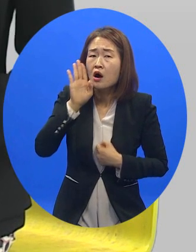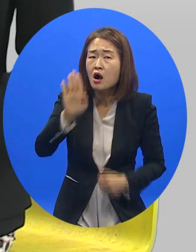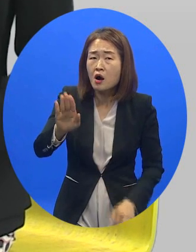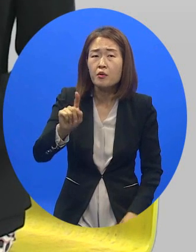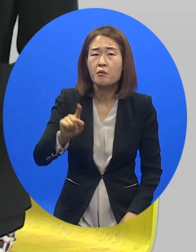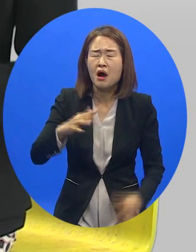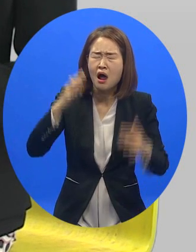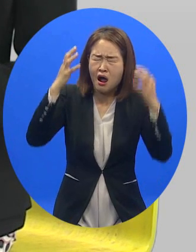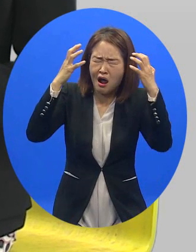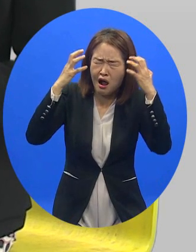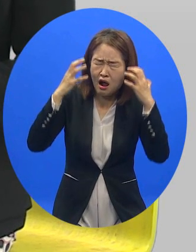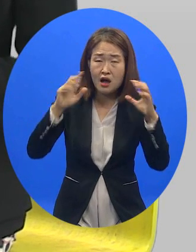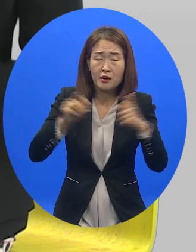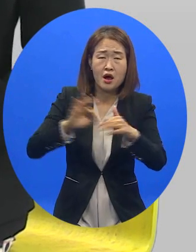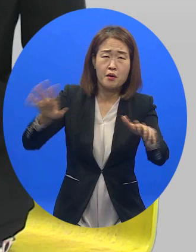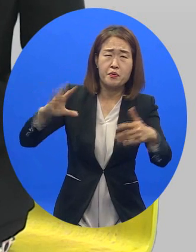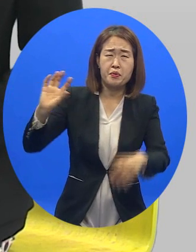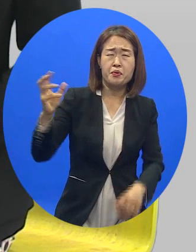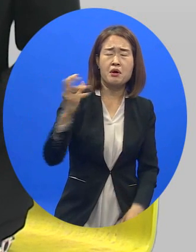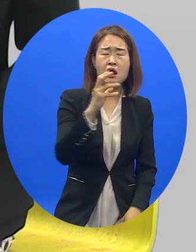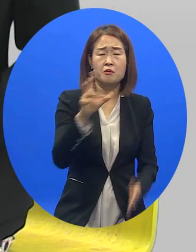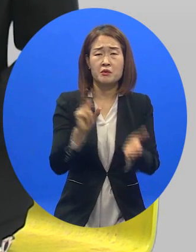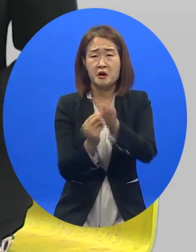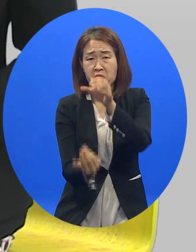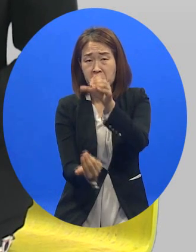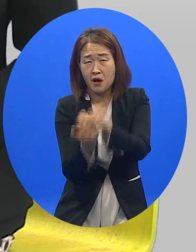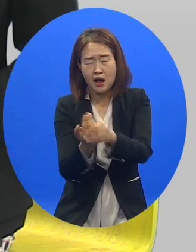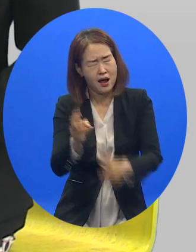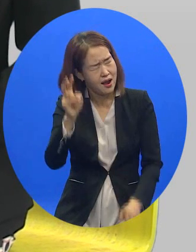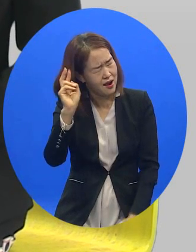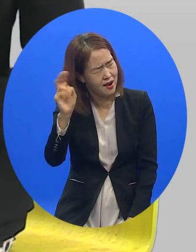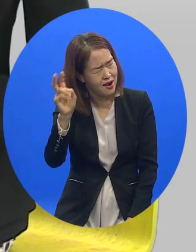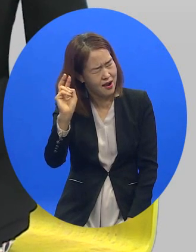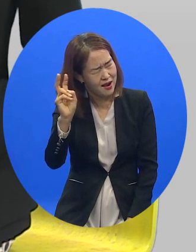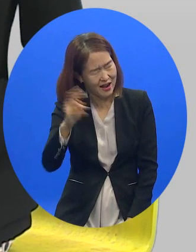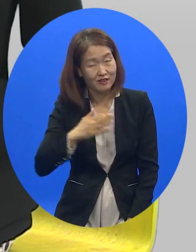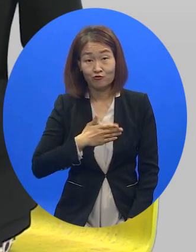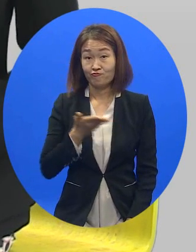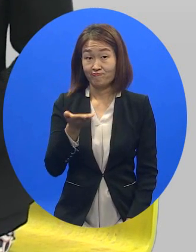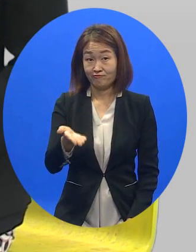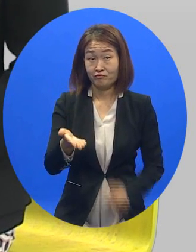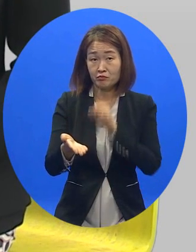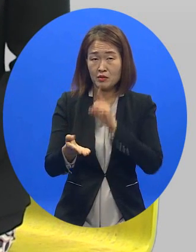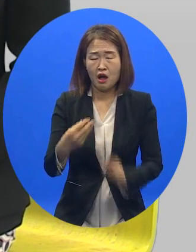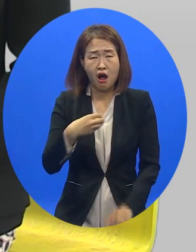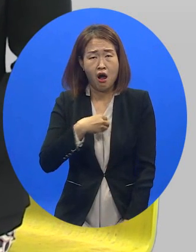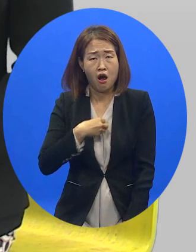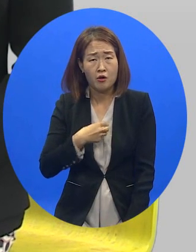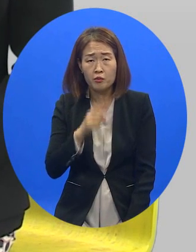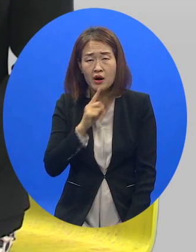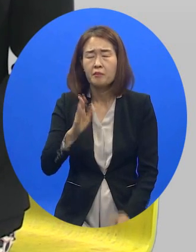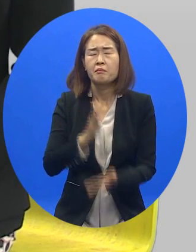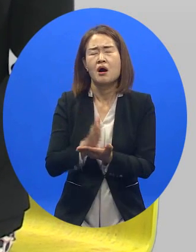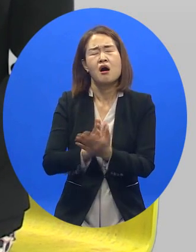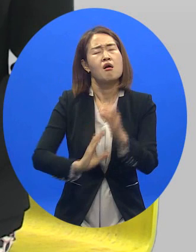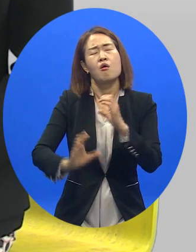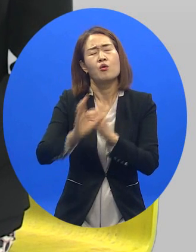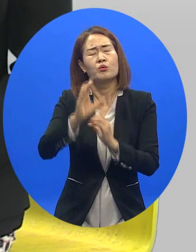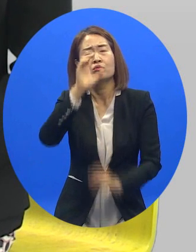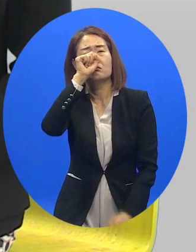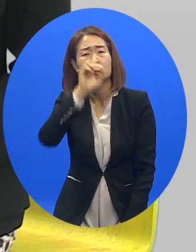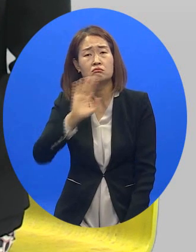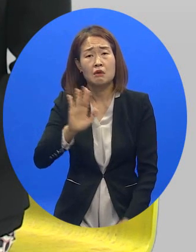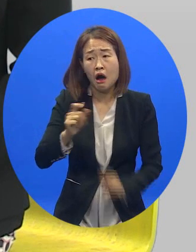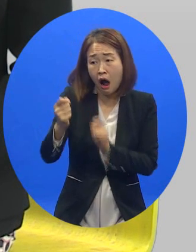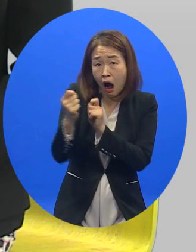앞으로 폭염이나 태풍 같은 기상현상이 나타날 것이라 예측될 때 발효됩니다. 또 경보는 그보다 더 좋지 않은